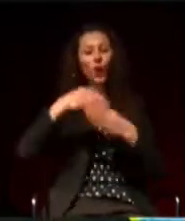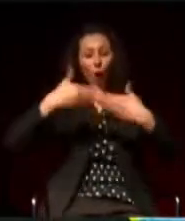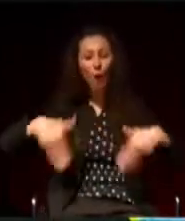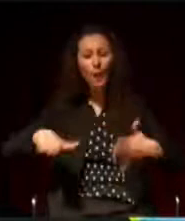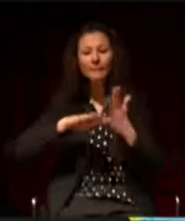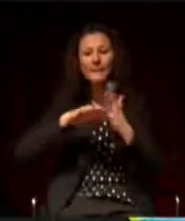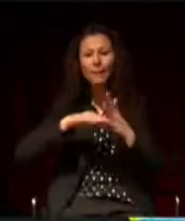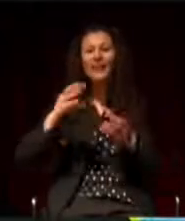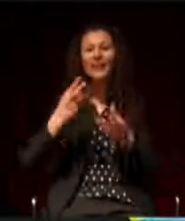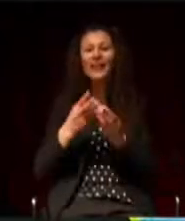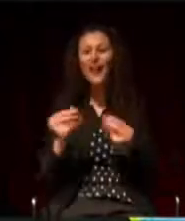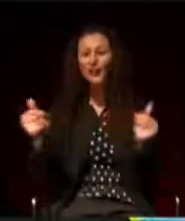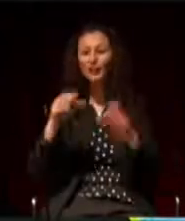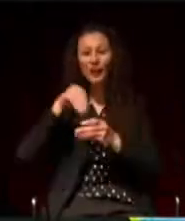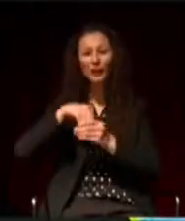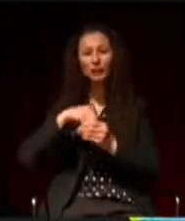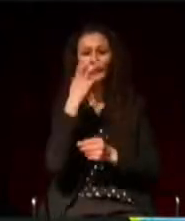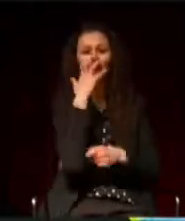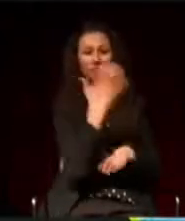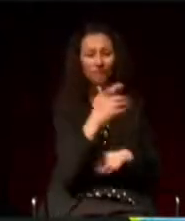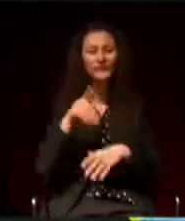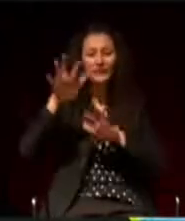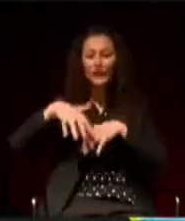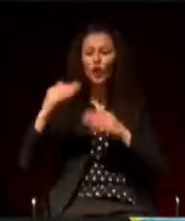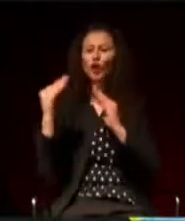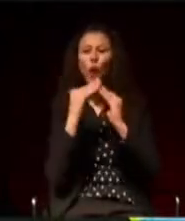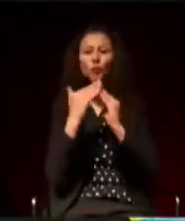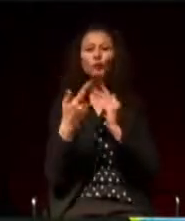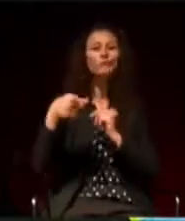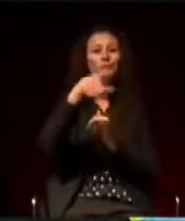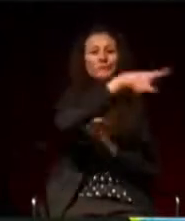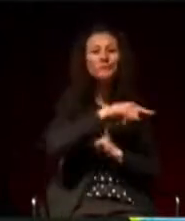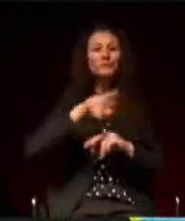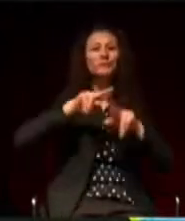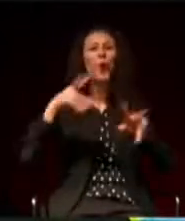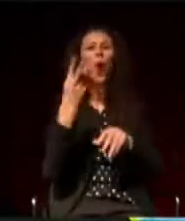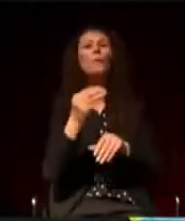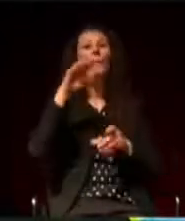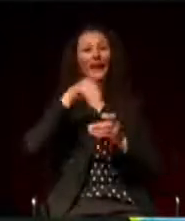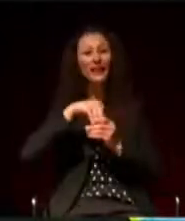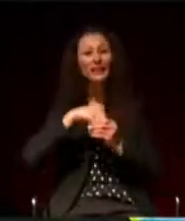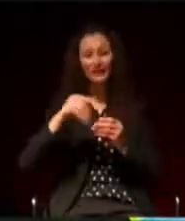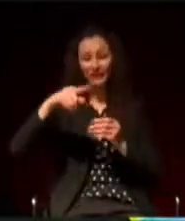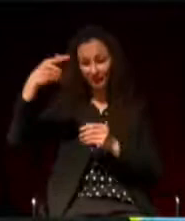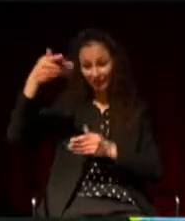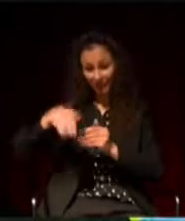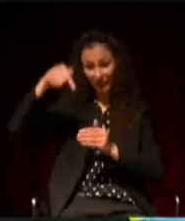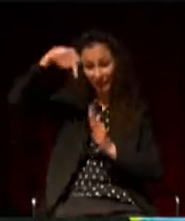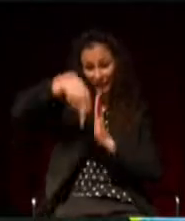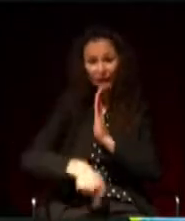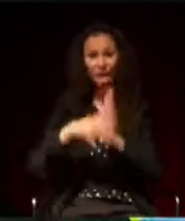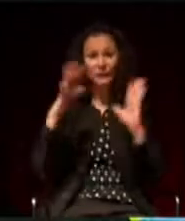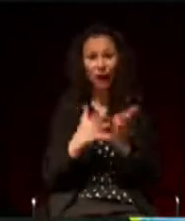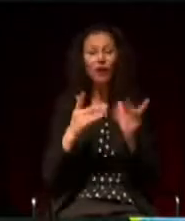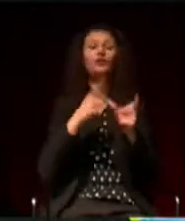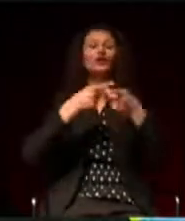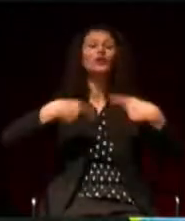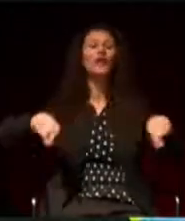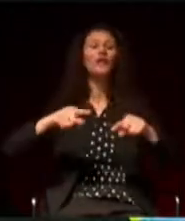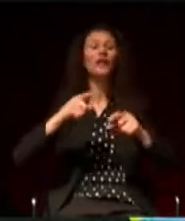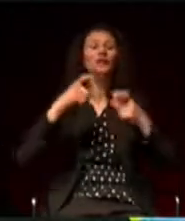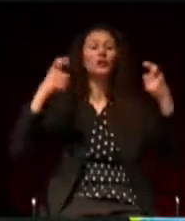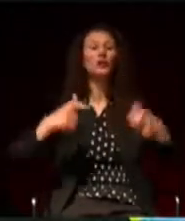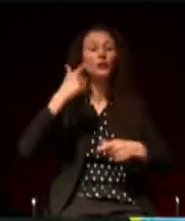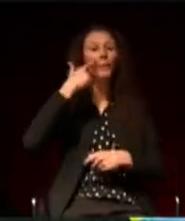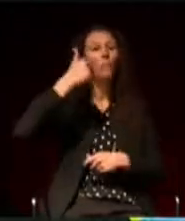ve zemin iyileştirme projelerini, temel kazısında komşu veya bitişik nizamdaki yapıların temel seviyesi altına inilmesi durumunda Çevre ve Şehircilik